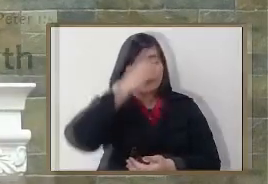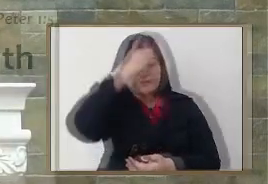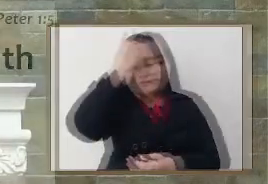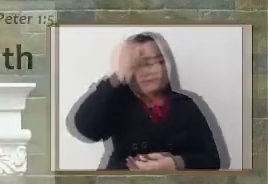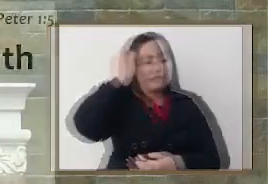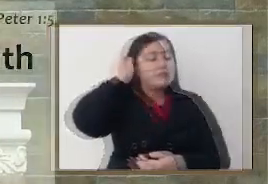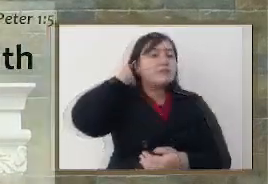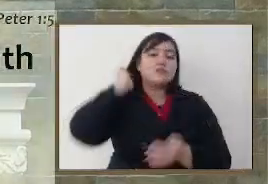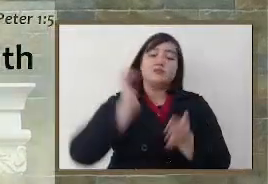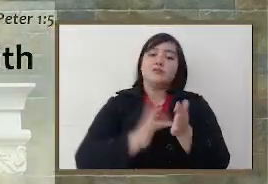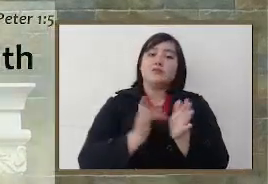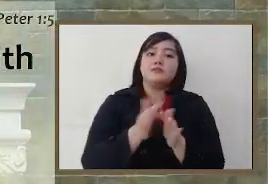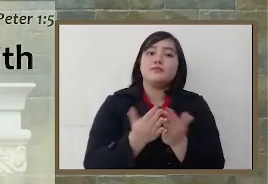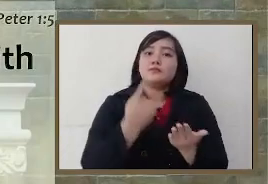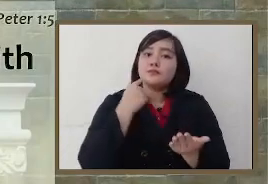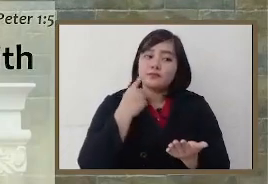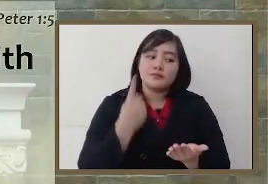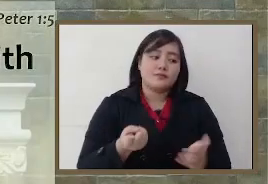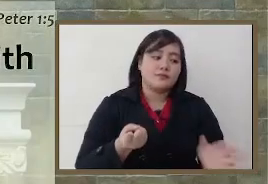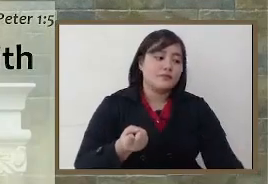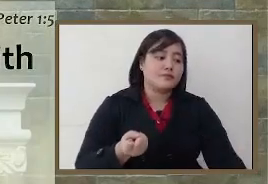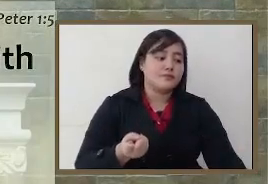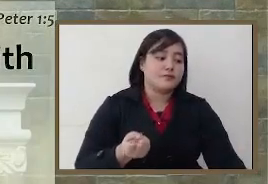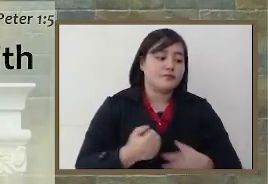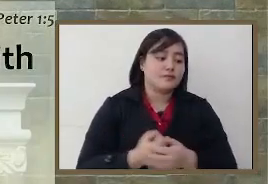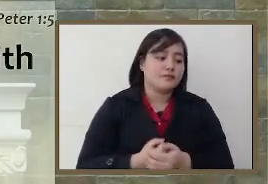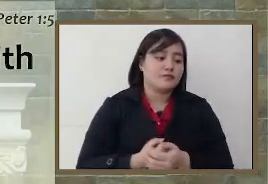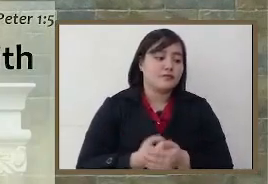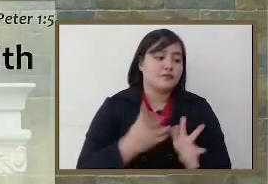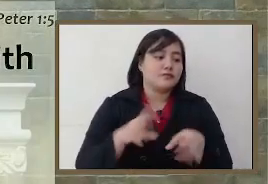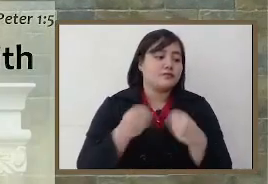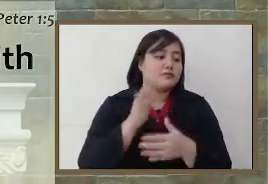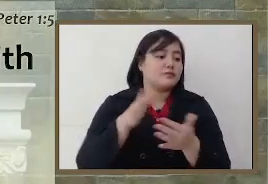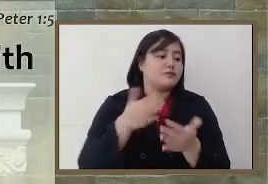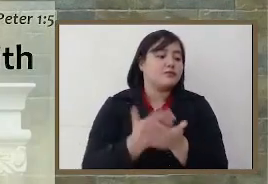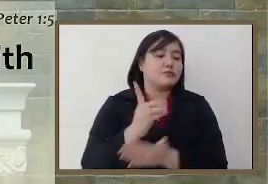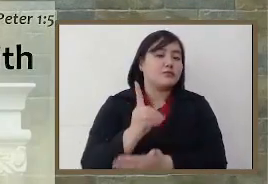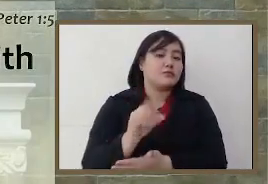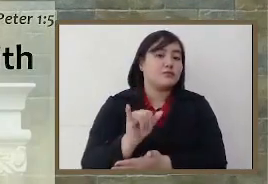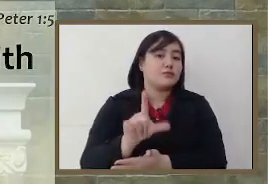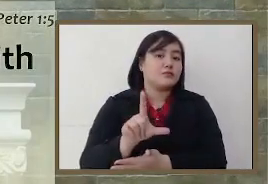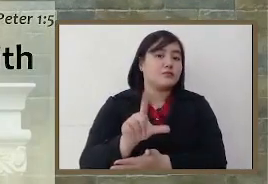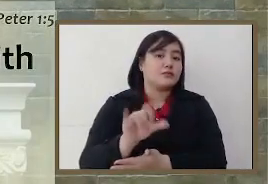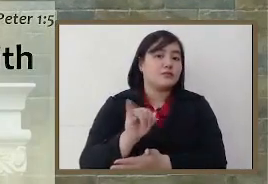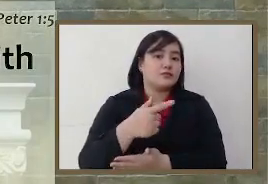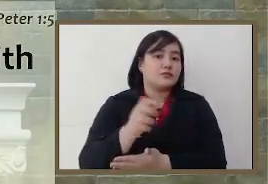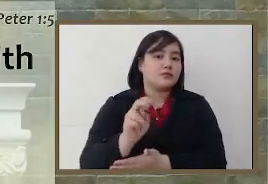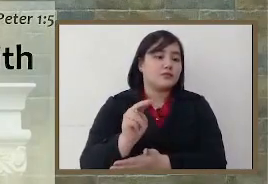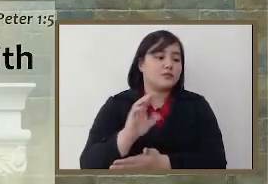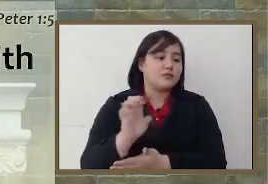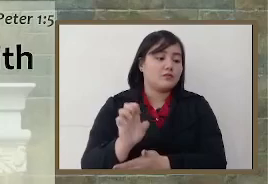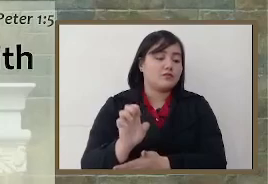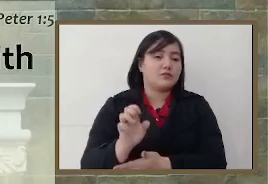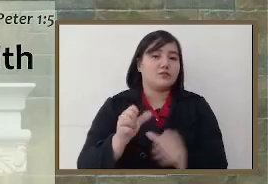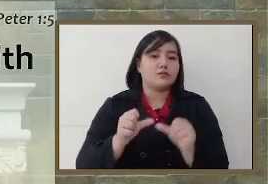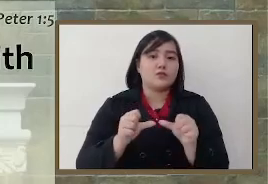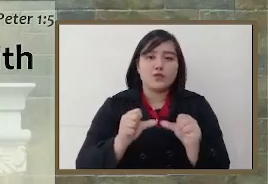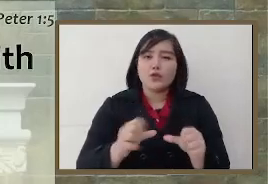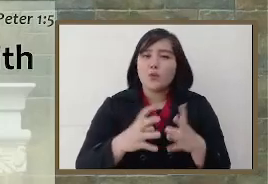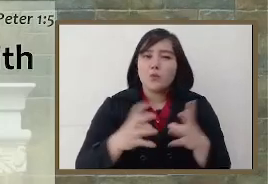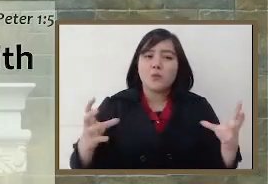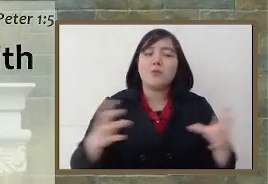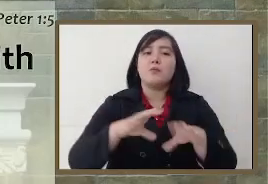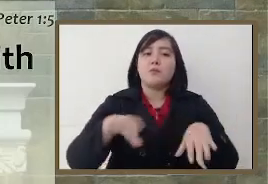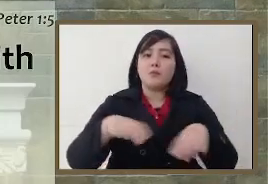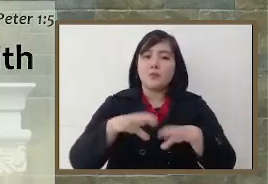Biblia, and beside this, giving all diligence, talagang grabing pag-strive, mga kapatid, grabing